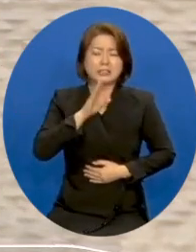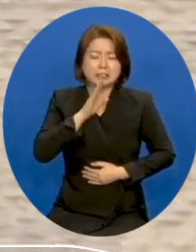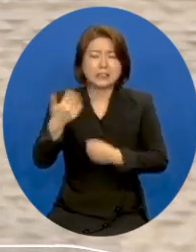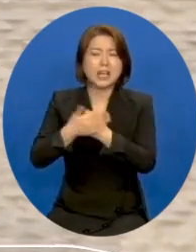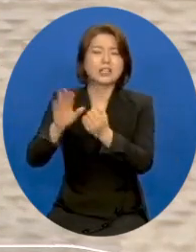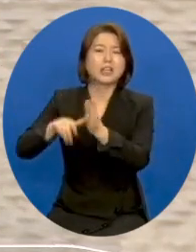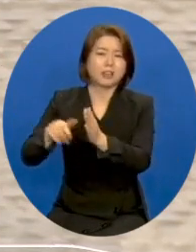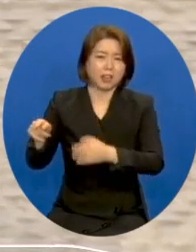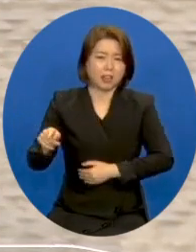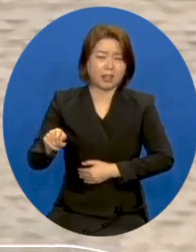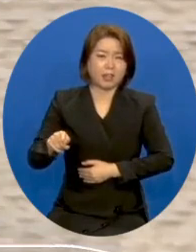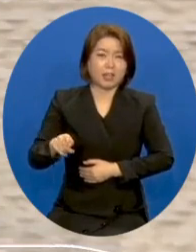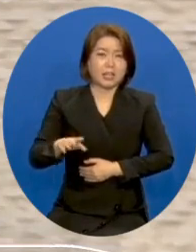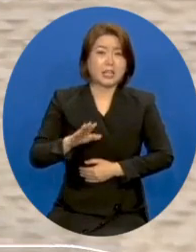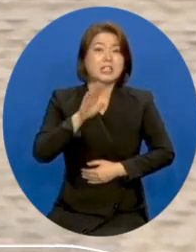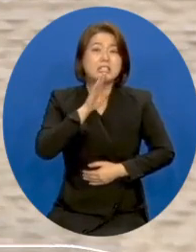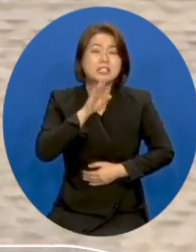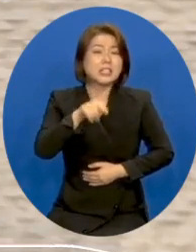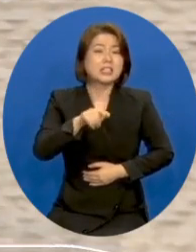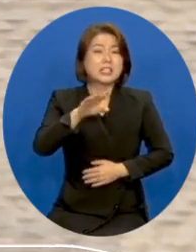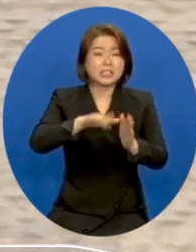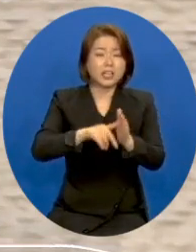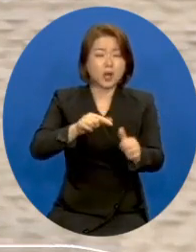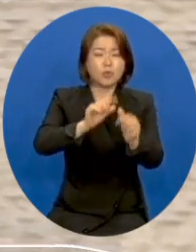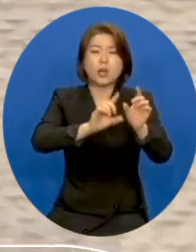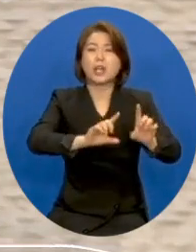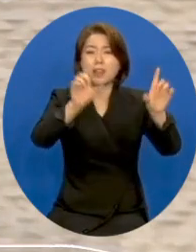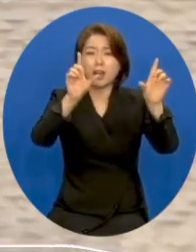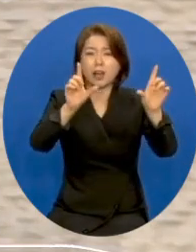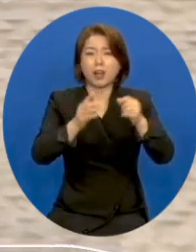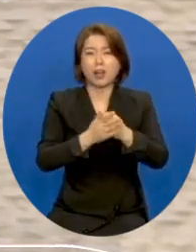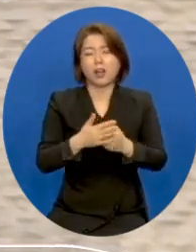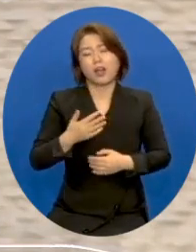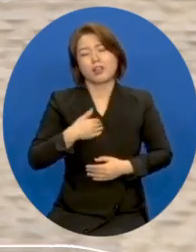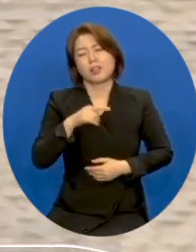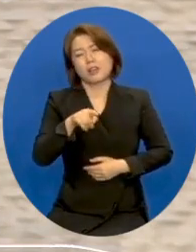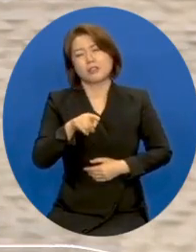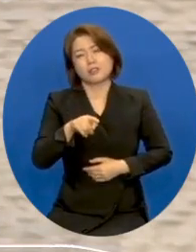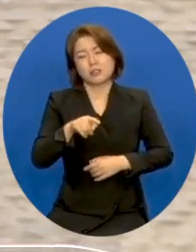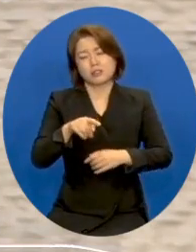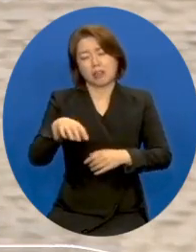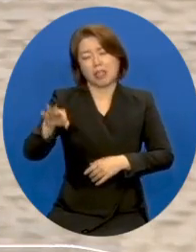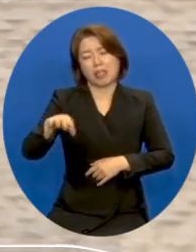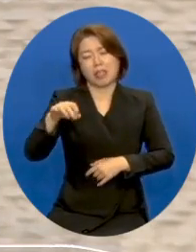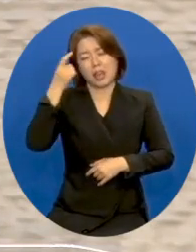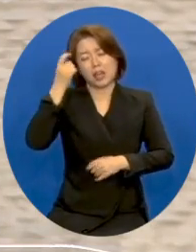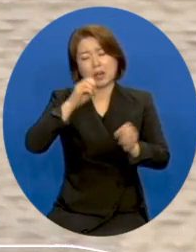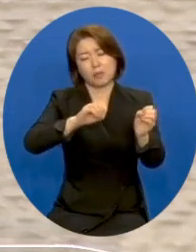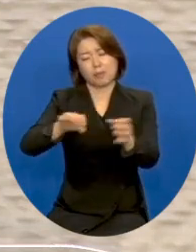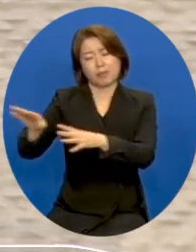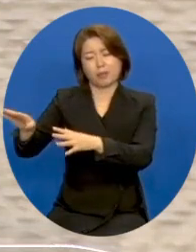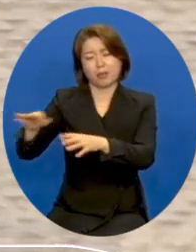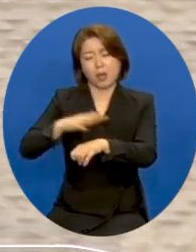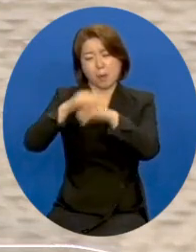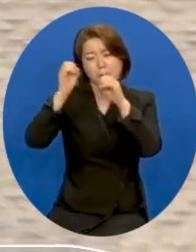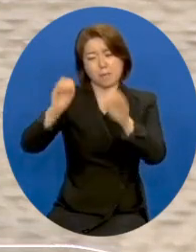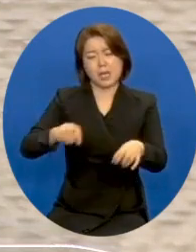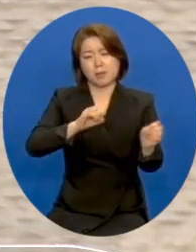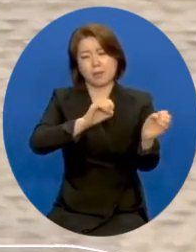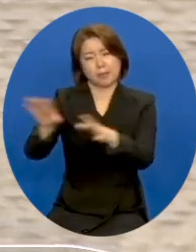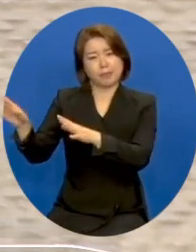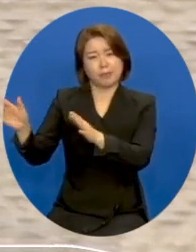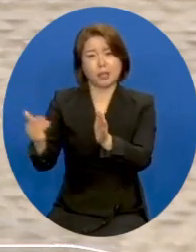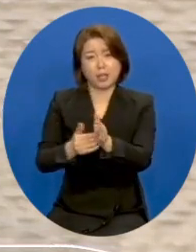때요, 그때가 구원의 날이었는데 내가 그것을 소홀히 여겼구나, 헛되이 보내버렸구나,